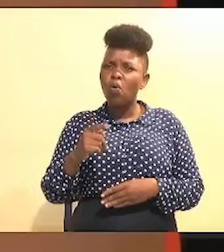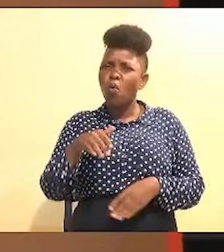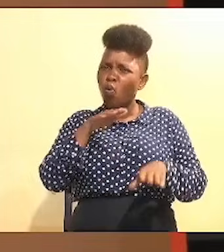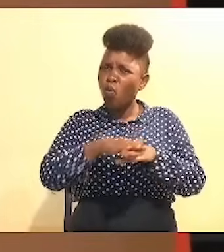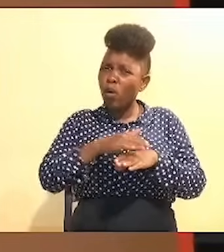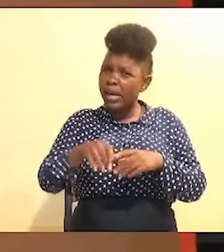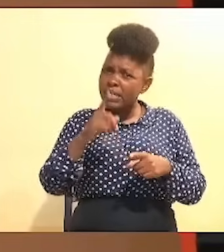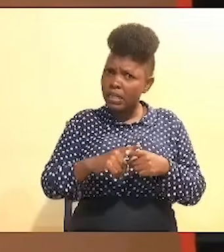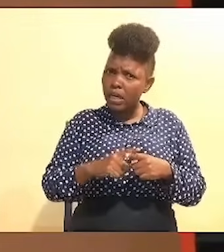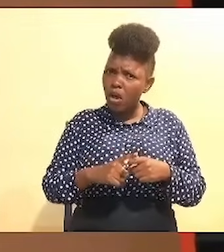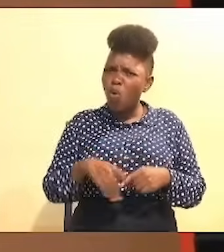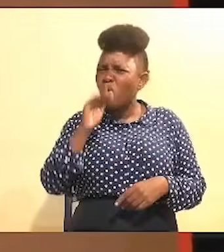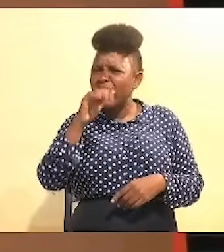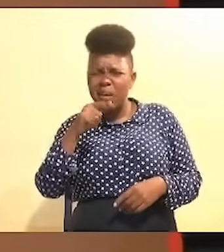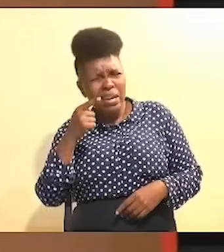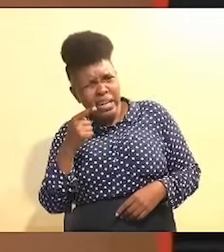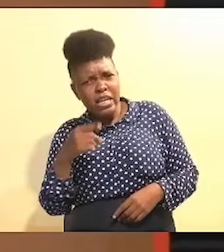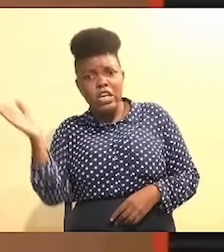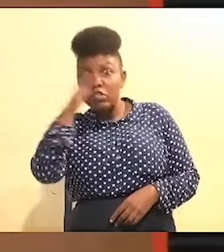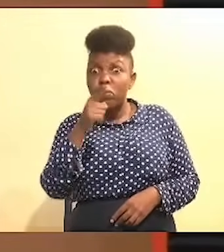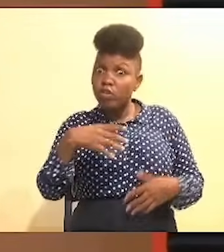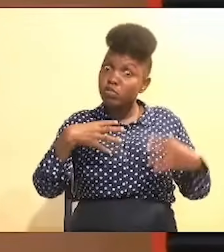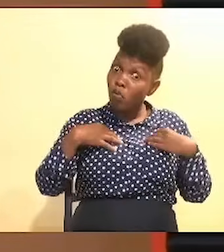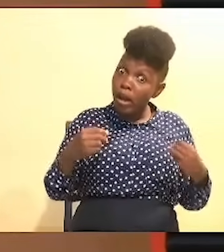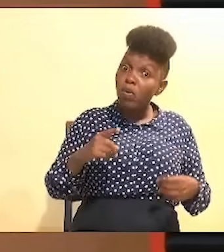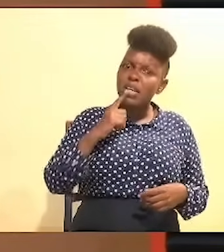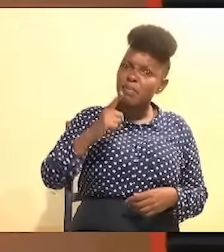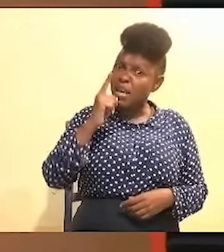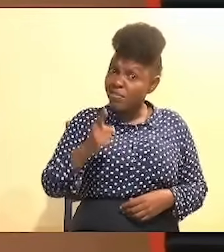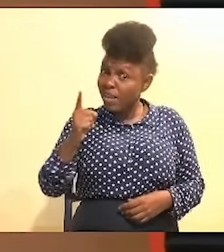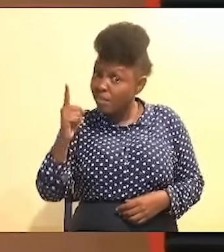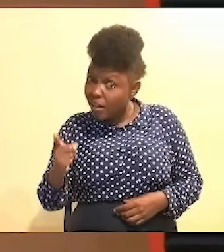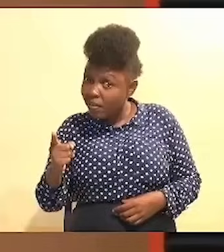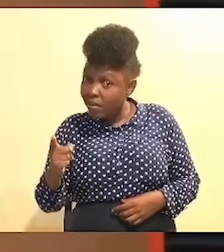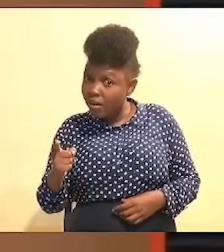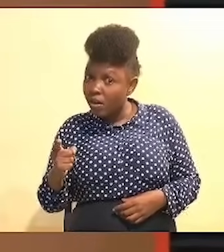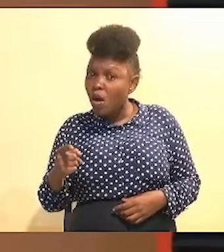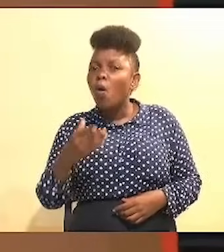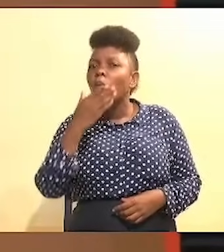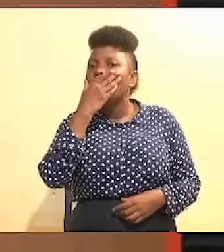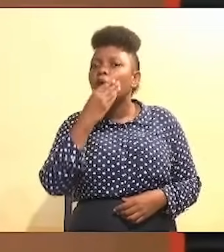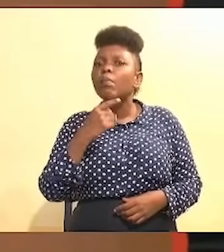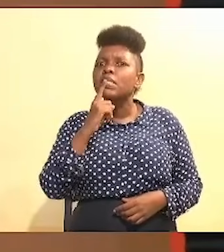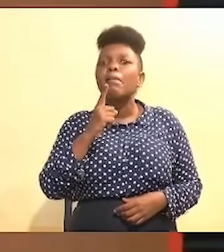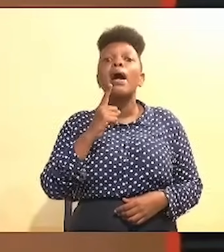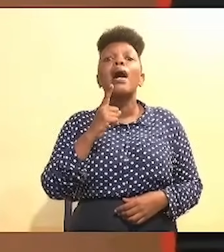si ulikubali kabisa. Tena ukasema hivi na hivi na hivi na hivi. Ndume inasema, aha,